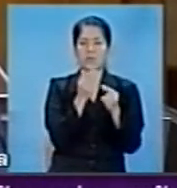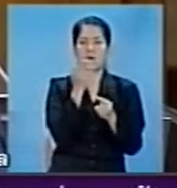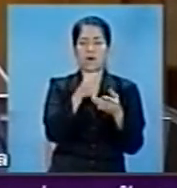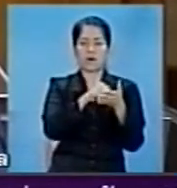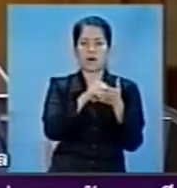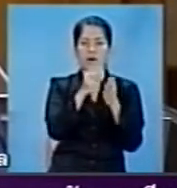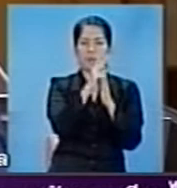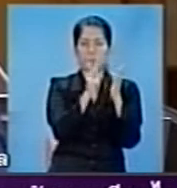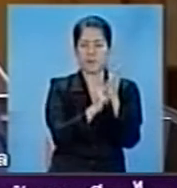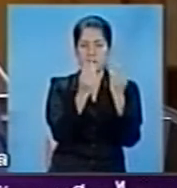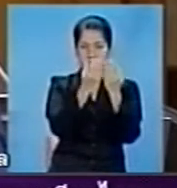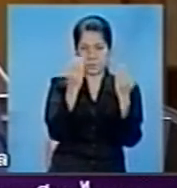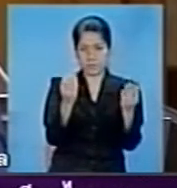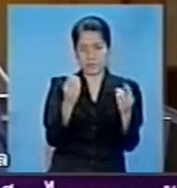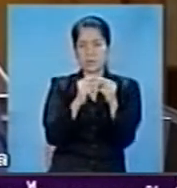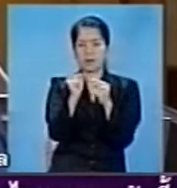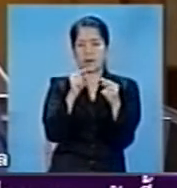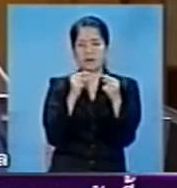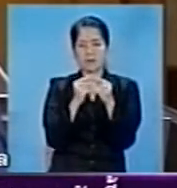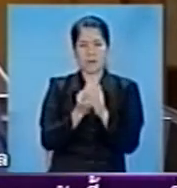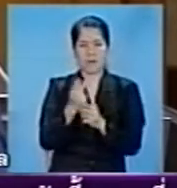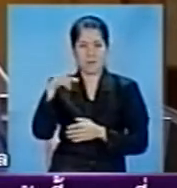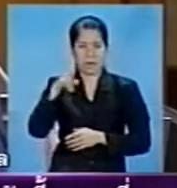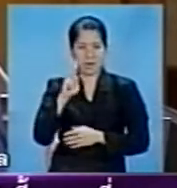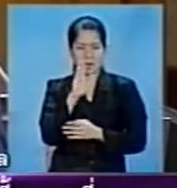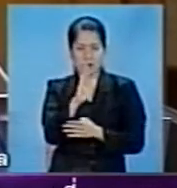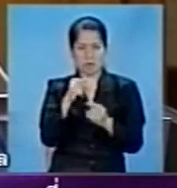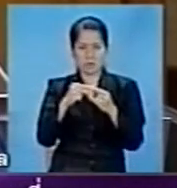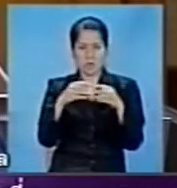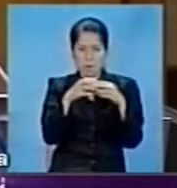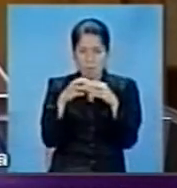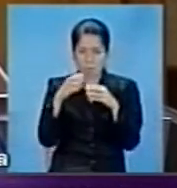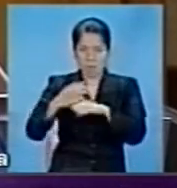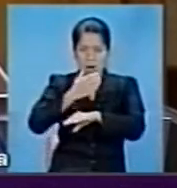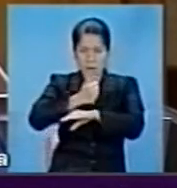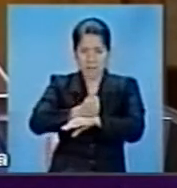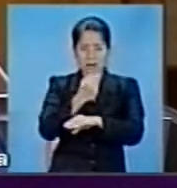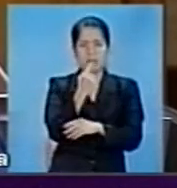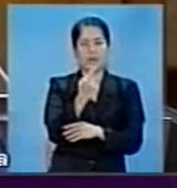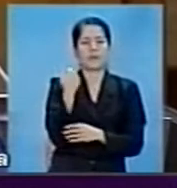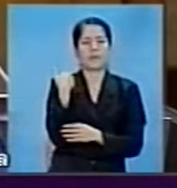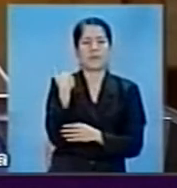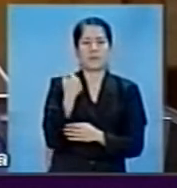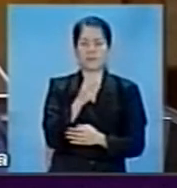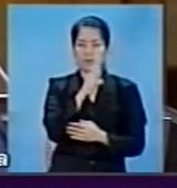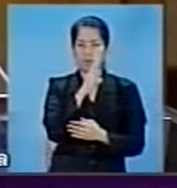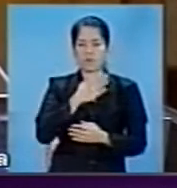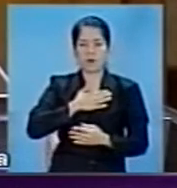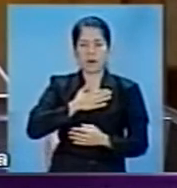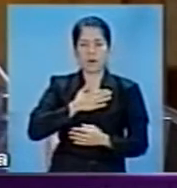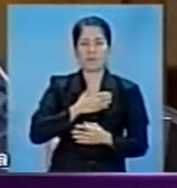มนูญนั้นเป็นไปเพื่อประโยชน์ของฝ่ายการเมืองฝ่ายเดียวถ้าเราเดินหน้